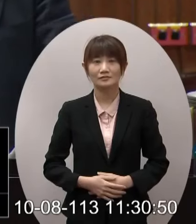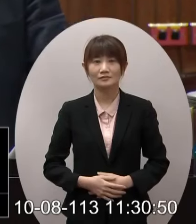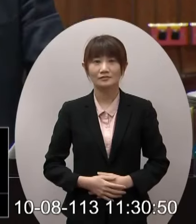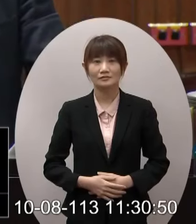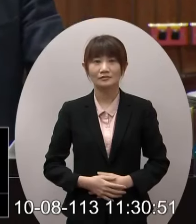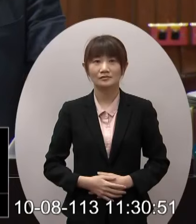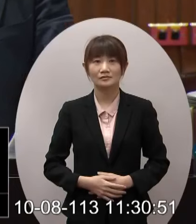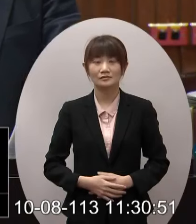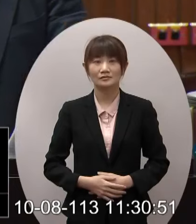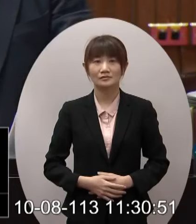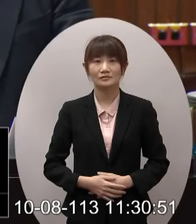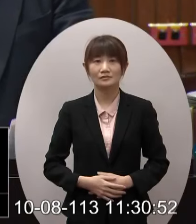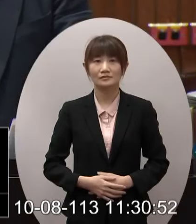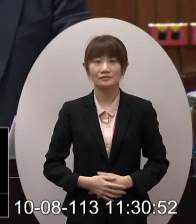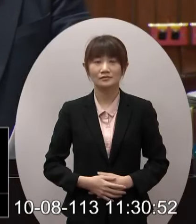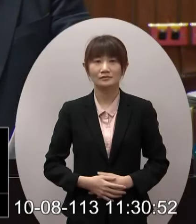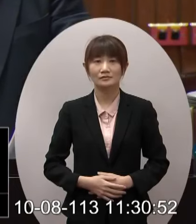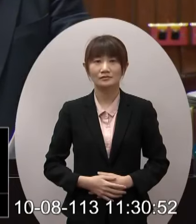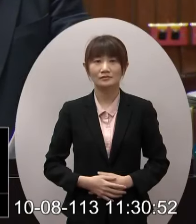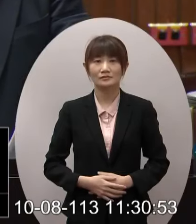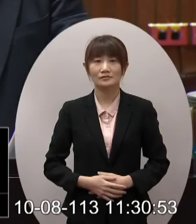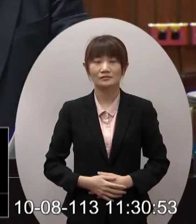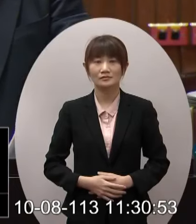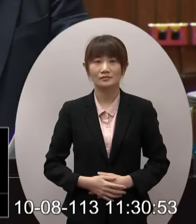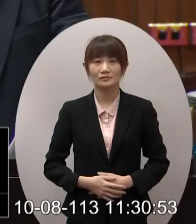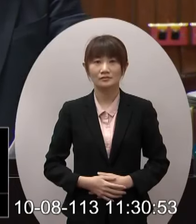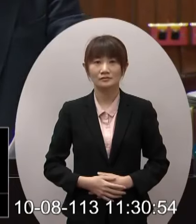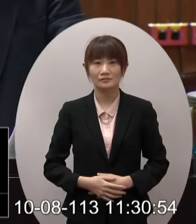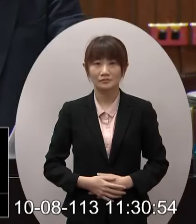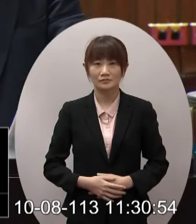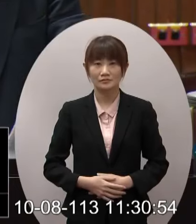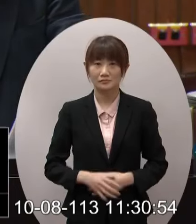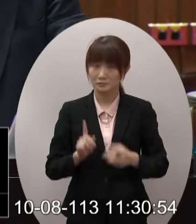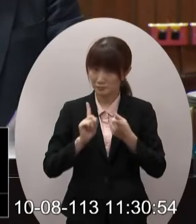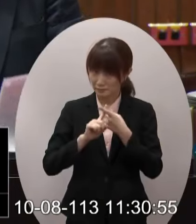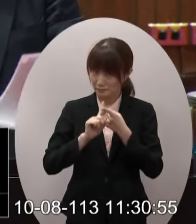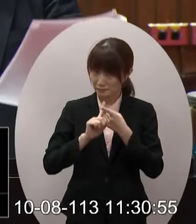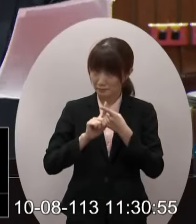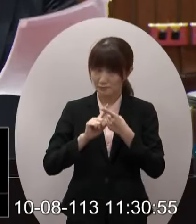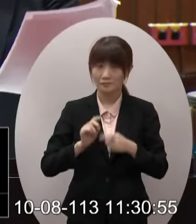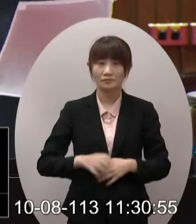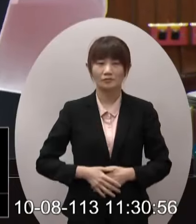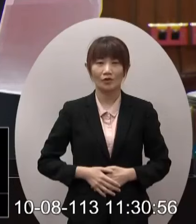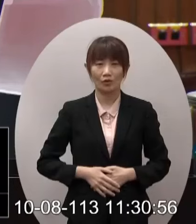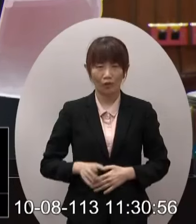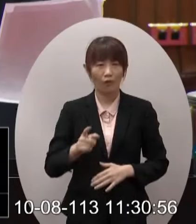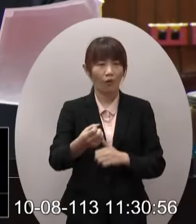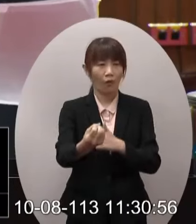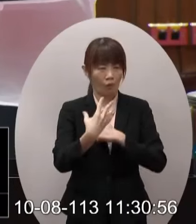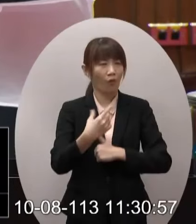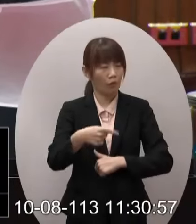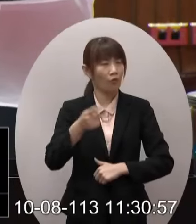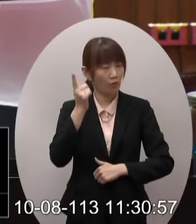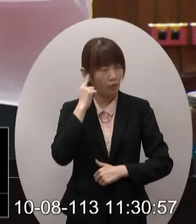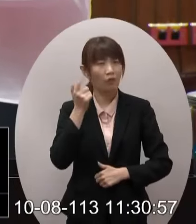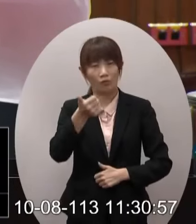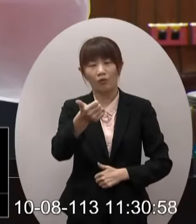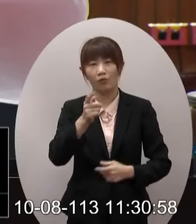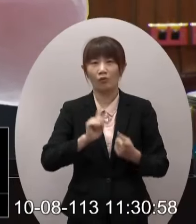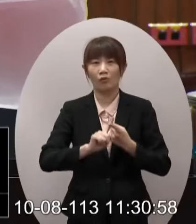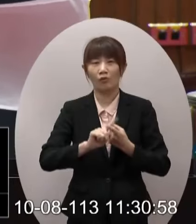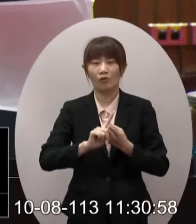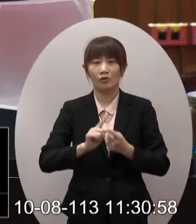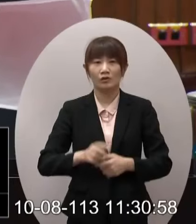的而且很安全的使用，绝对不会轻易的上路。 对，很好，有这一句答复，我觉得这样就，